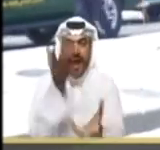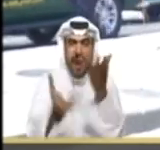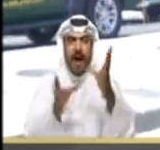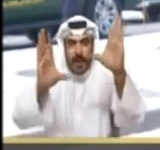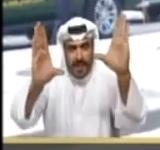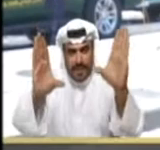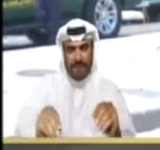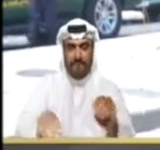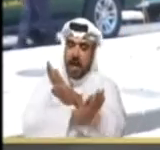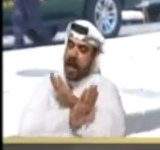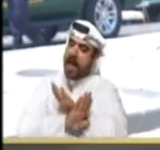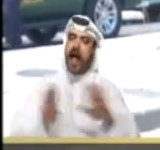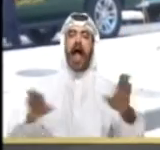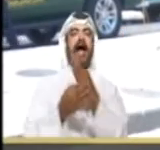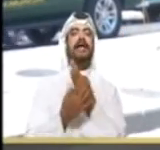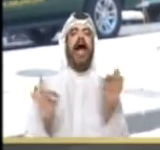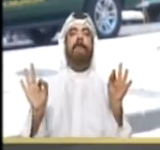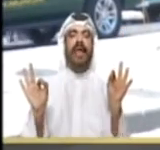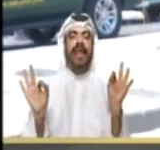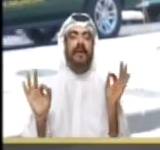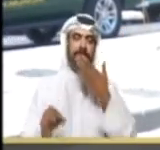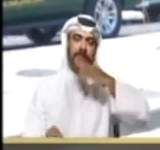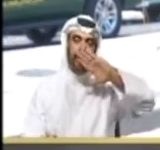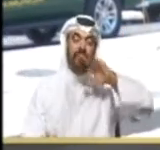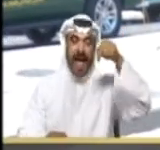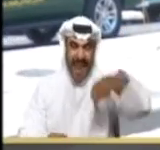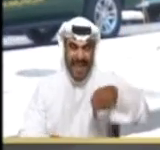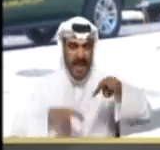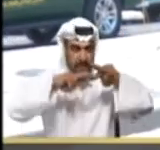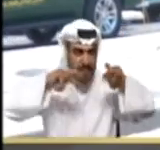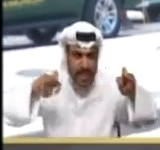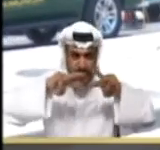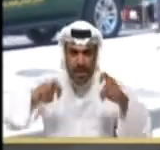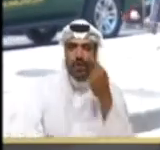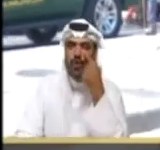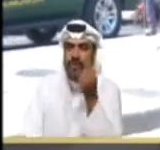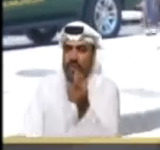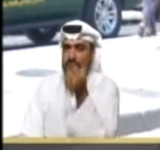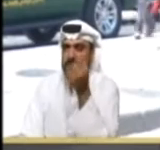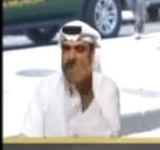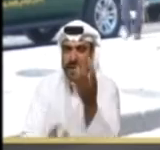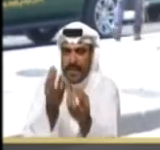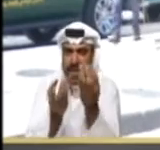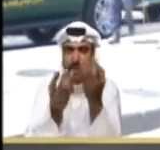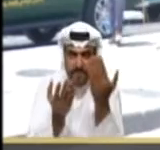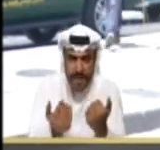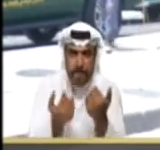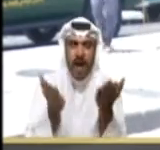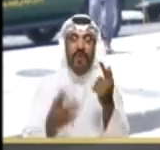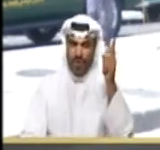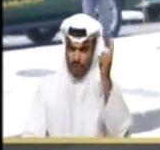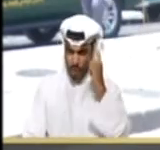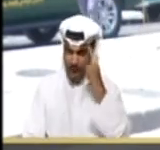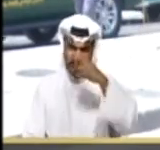بالكامل، وتم الانتهاء من الحريق بكامل وعملية تفتيش كما تلاحظون الآن في وقت قياسي. طبعا عارفين الجو